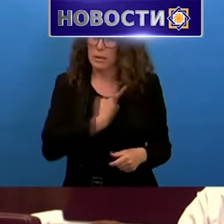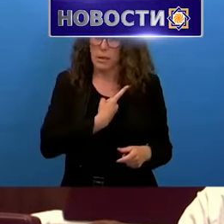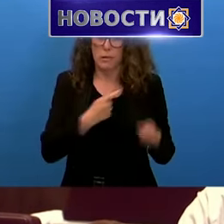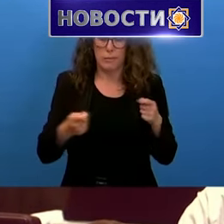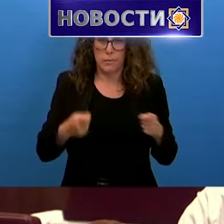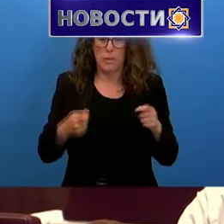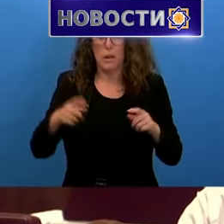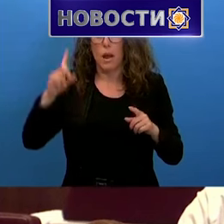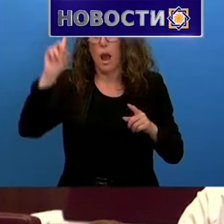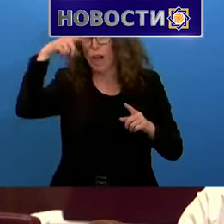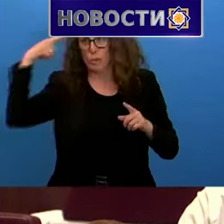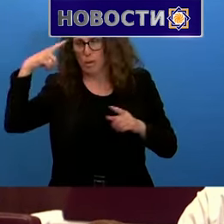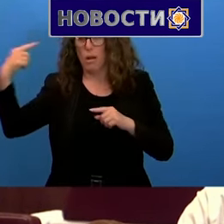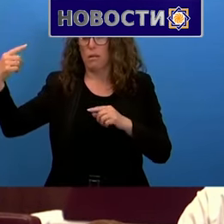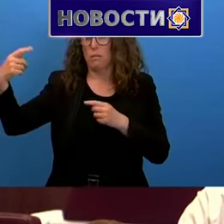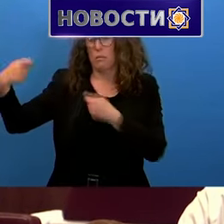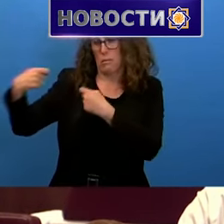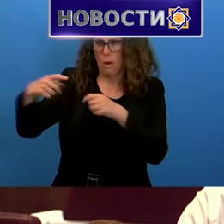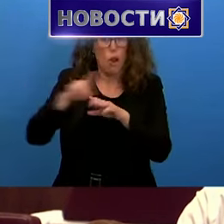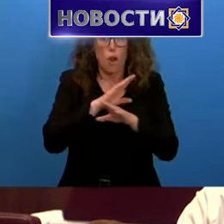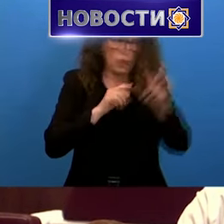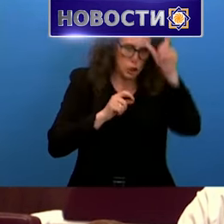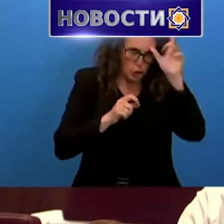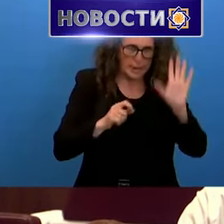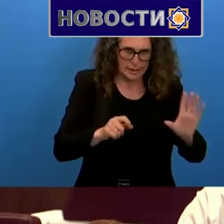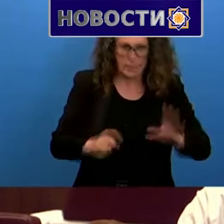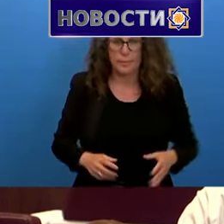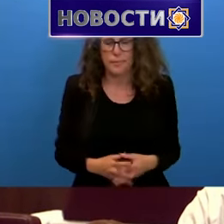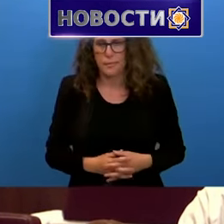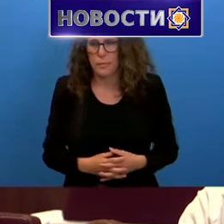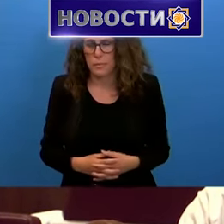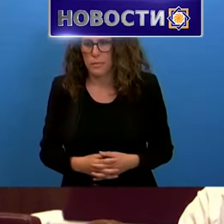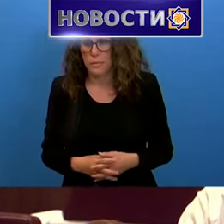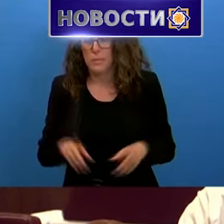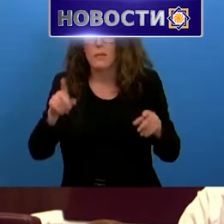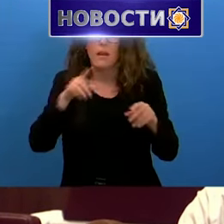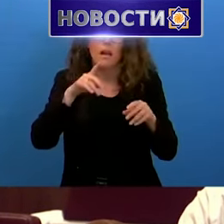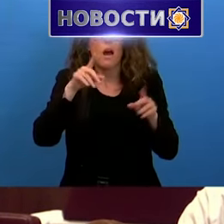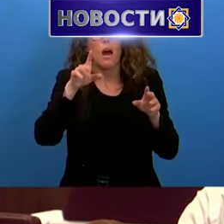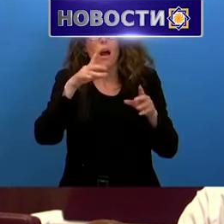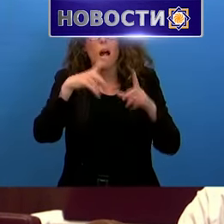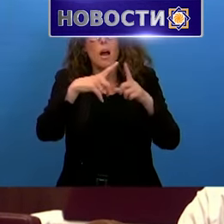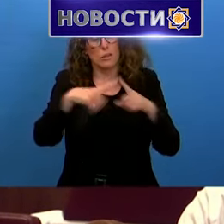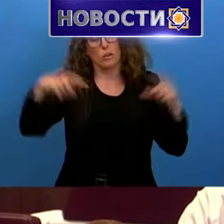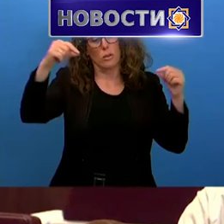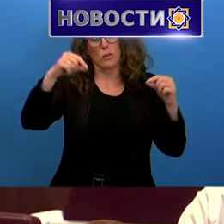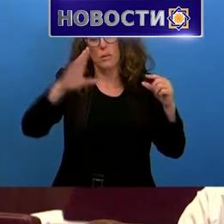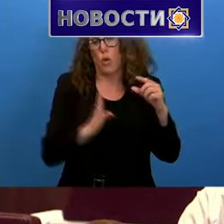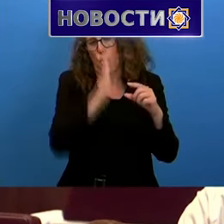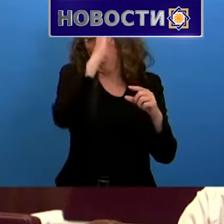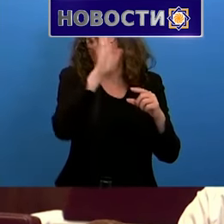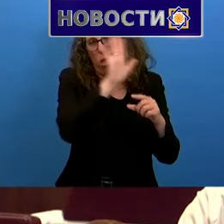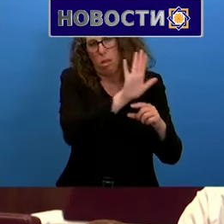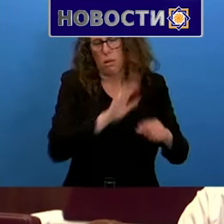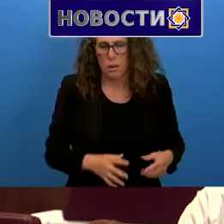более углубленного изучения, это выявление несоответствий между международными правовыми документами, предназначенными для